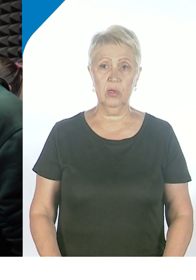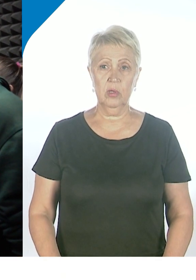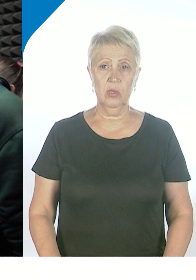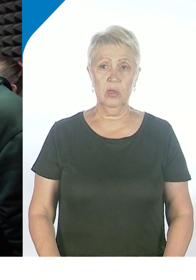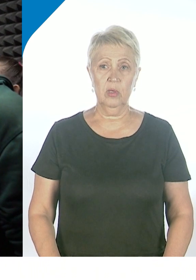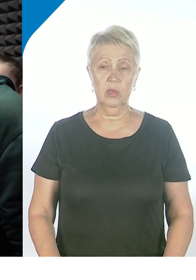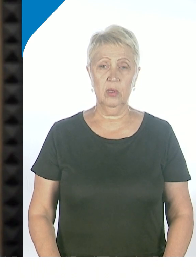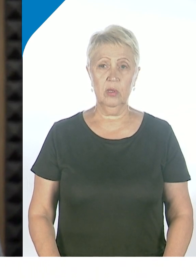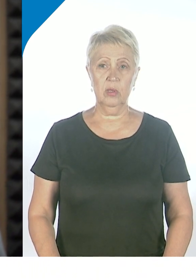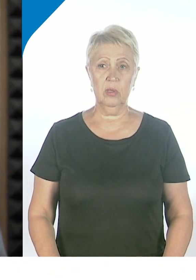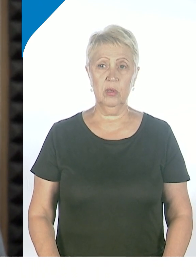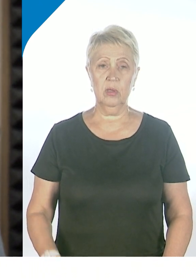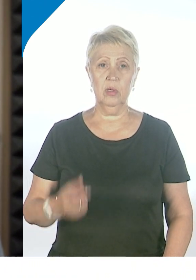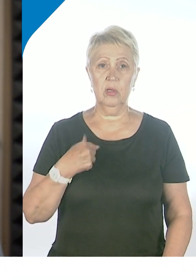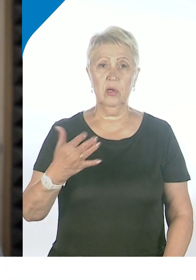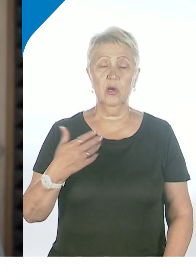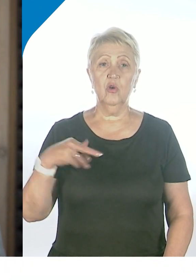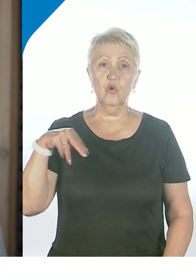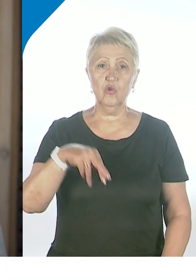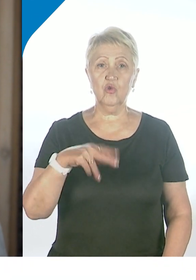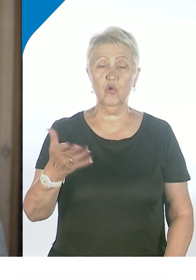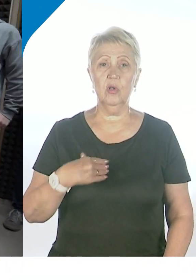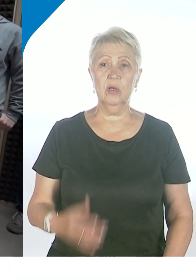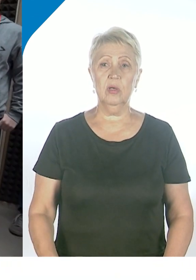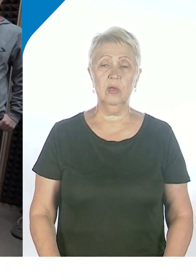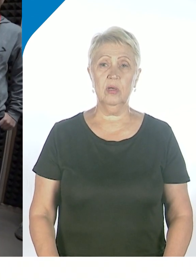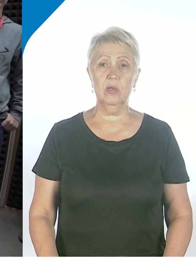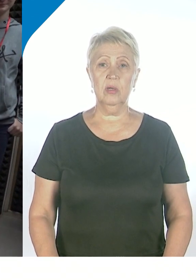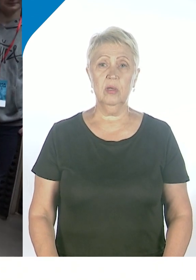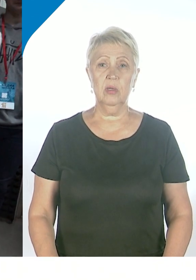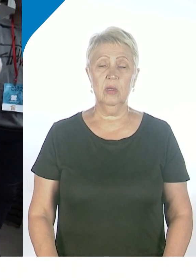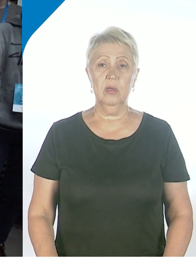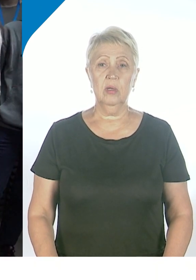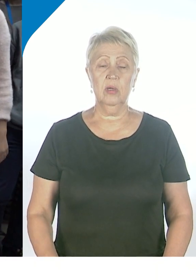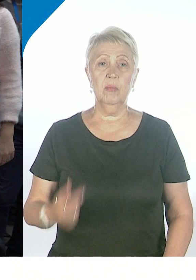есть я шел все равно слепо. А мы хотим как раз-таки